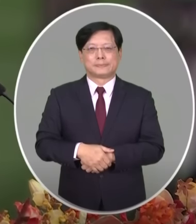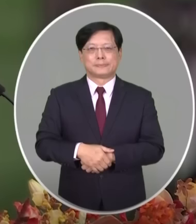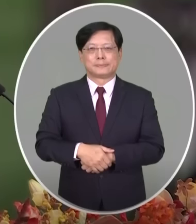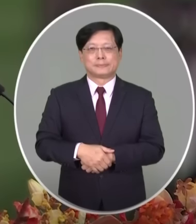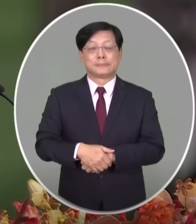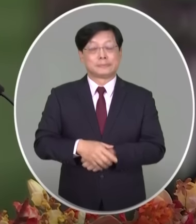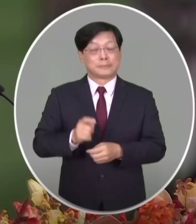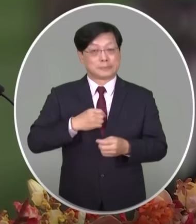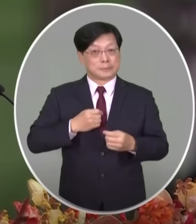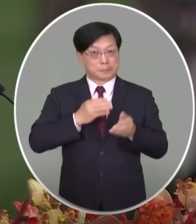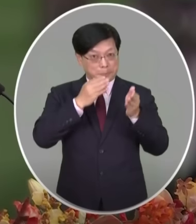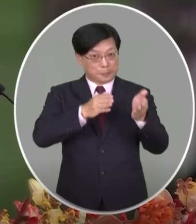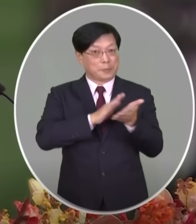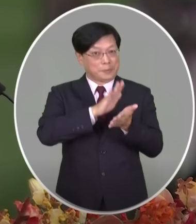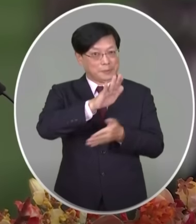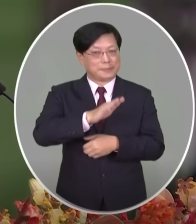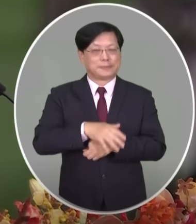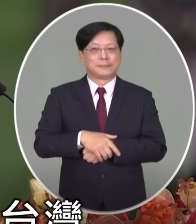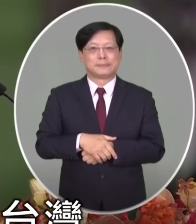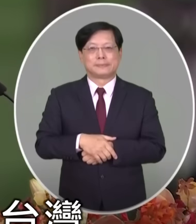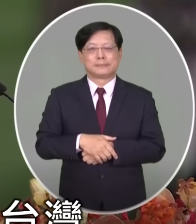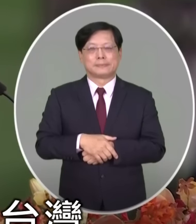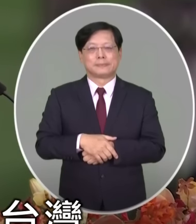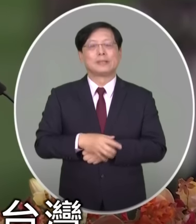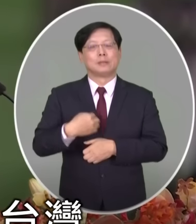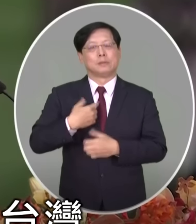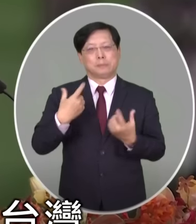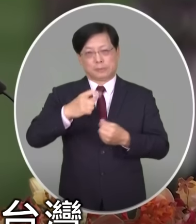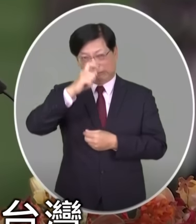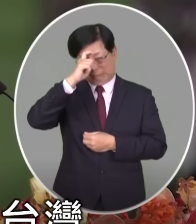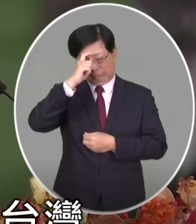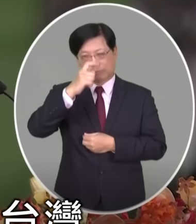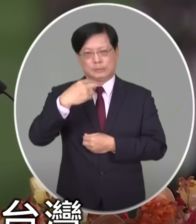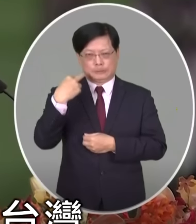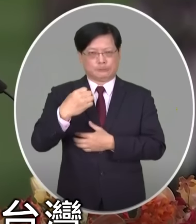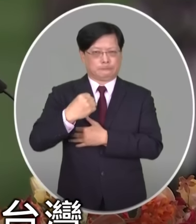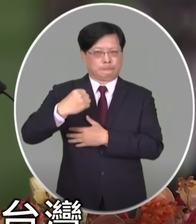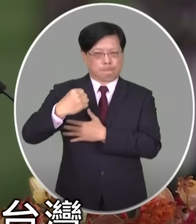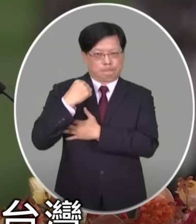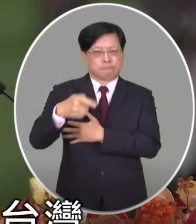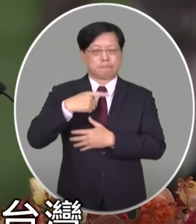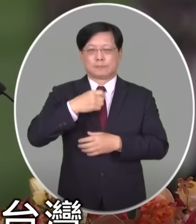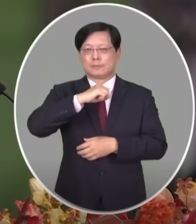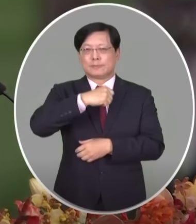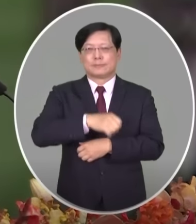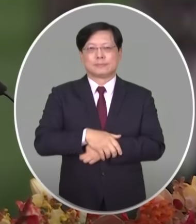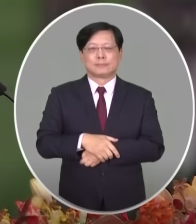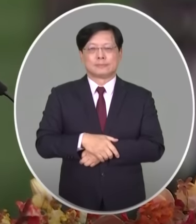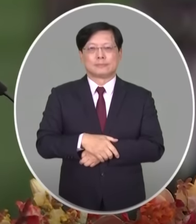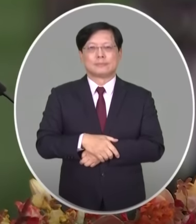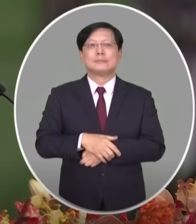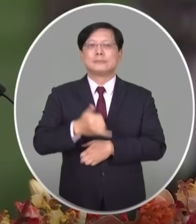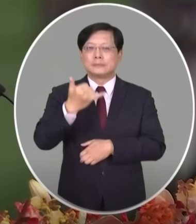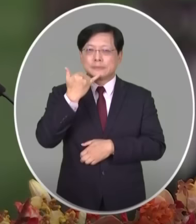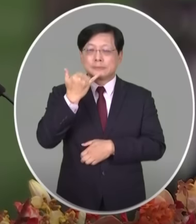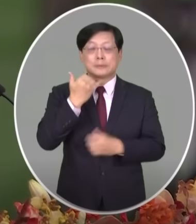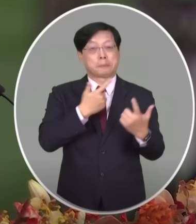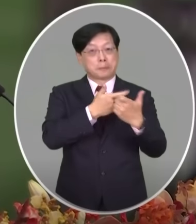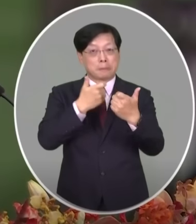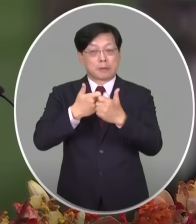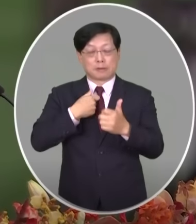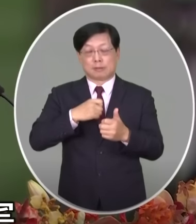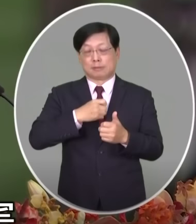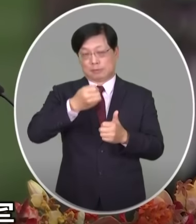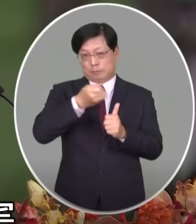迎向未来，我们都期待一个更强韧的台湾，可以妥善因应传染